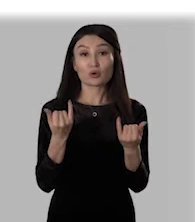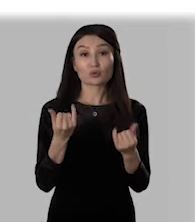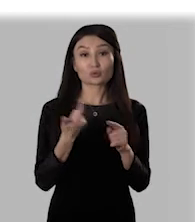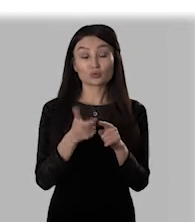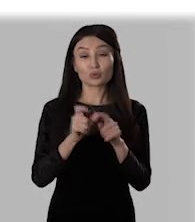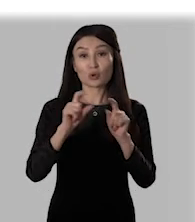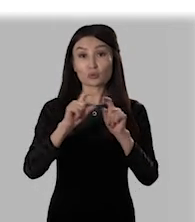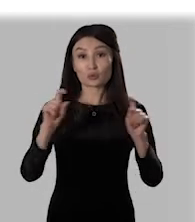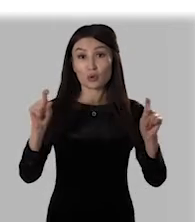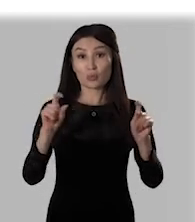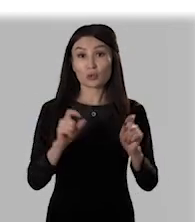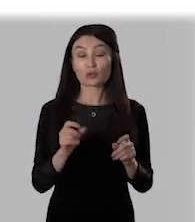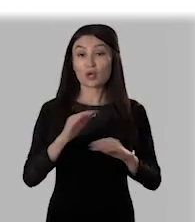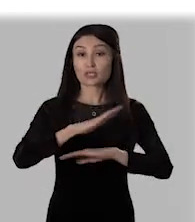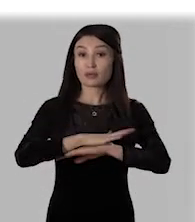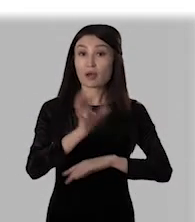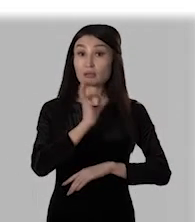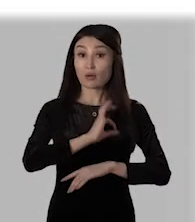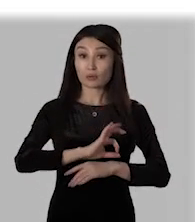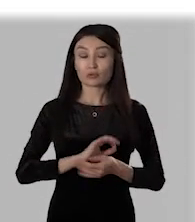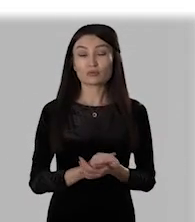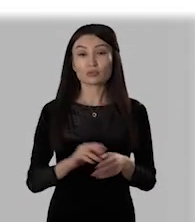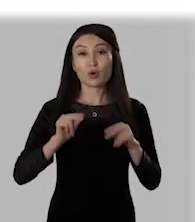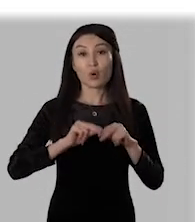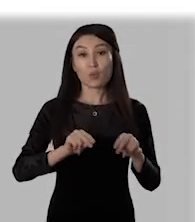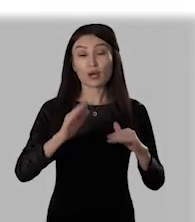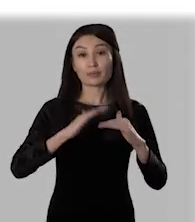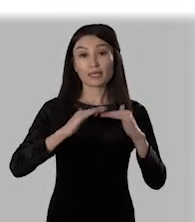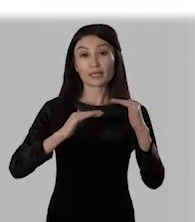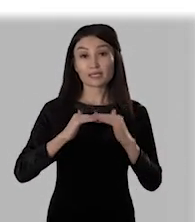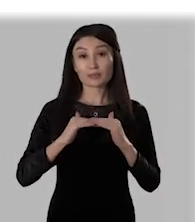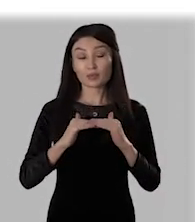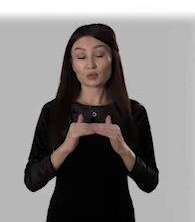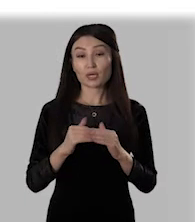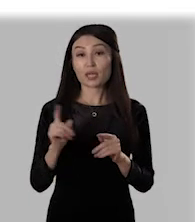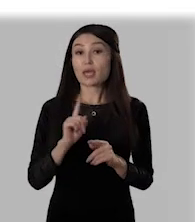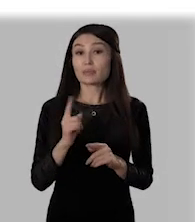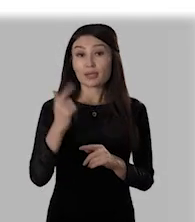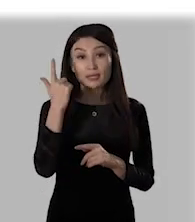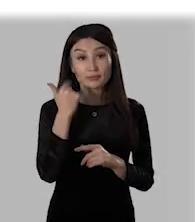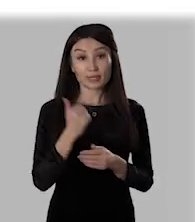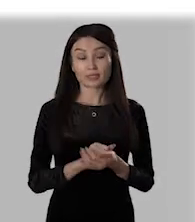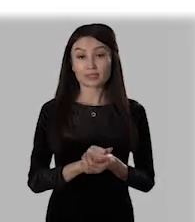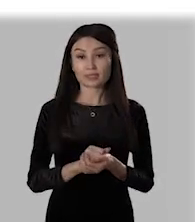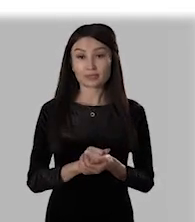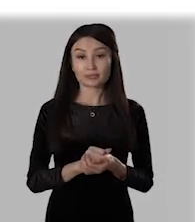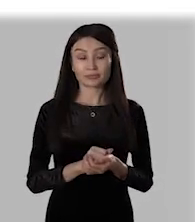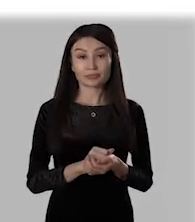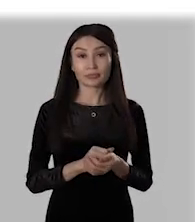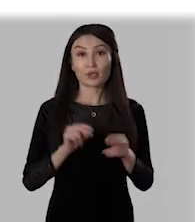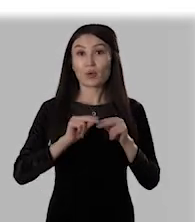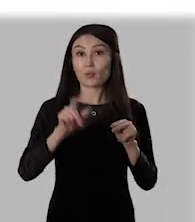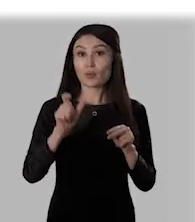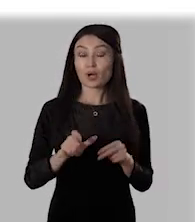сабагыбызда колдонобуз. Мугалимдик кесип тууралуу эмнелерди билесиңер?